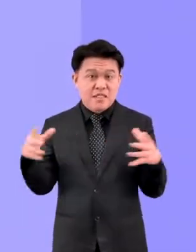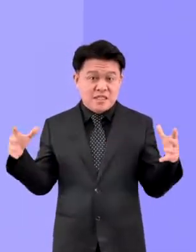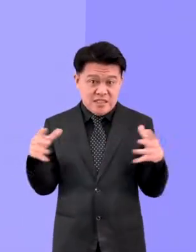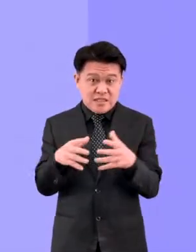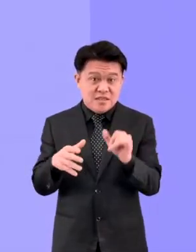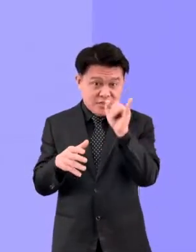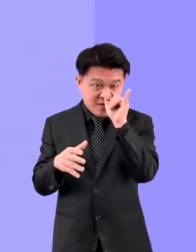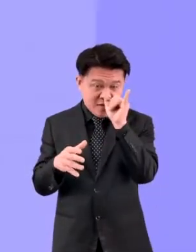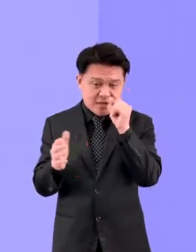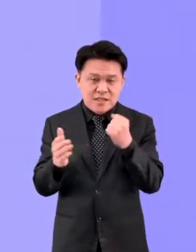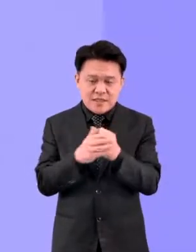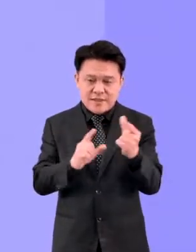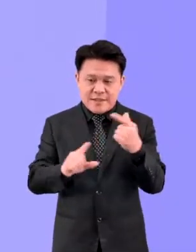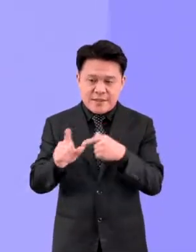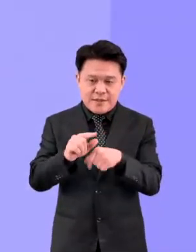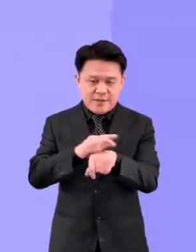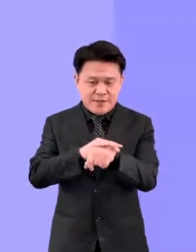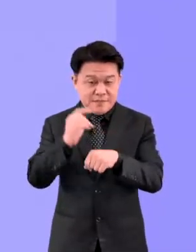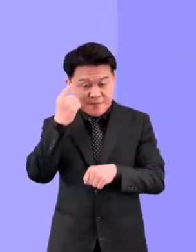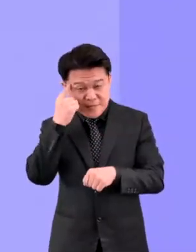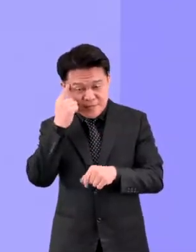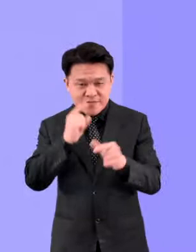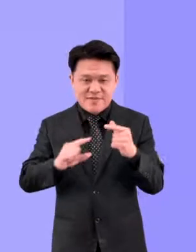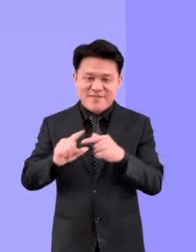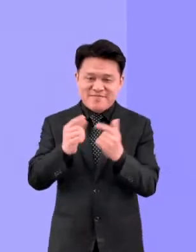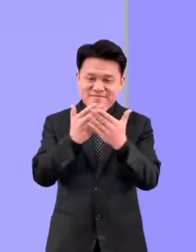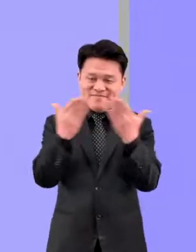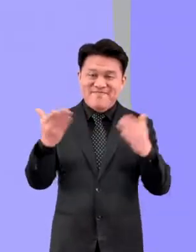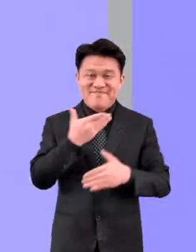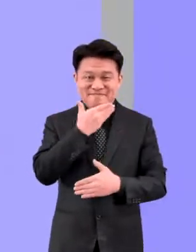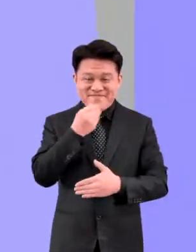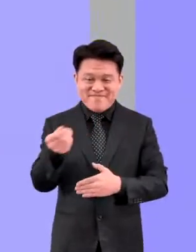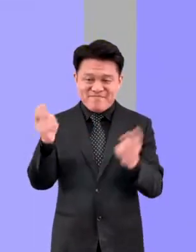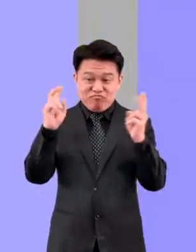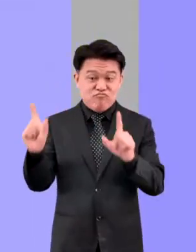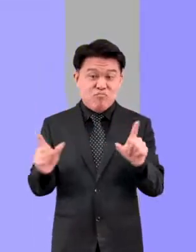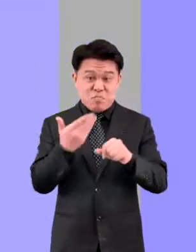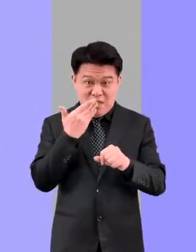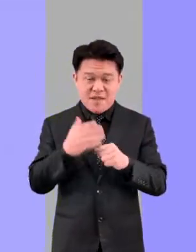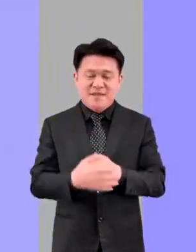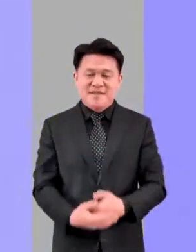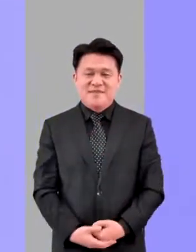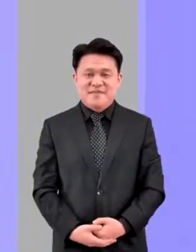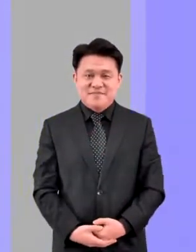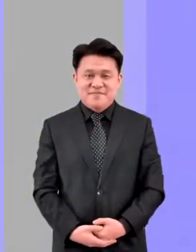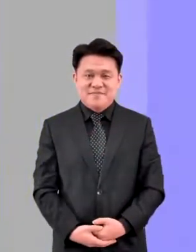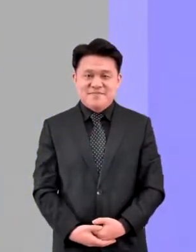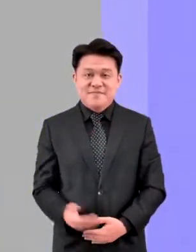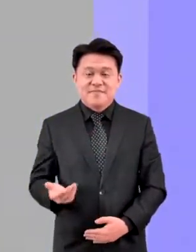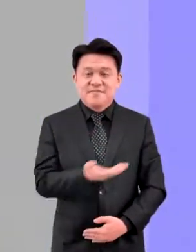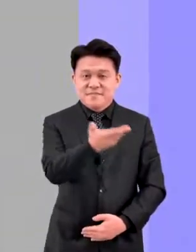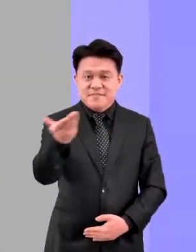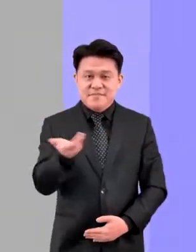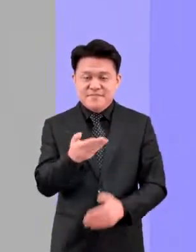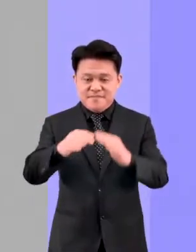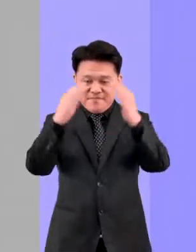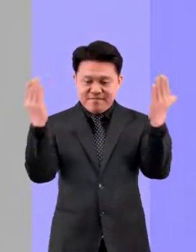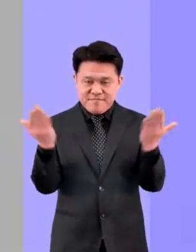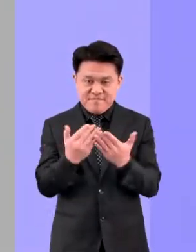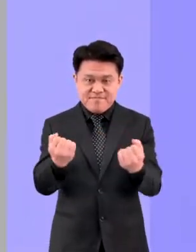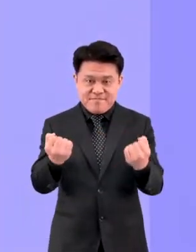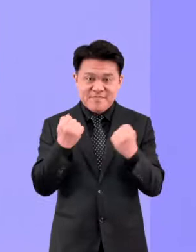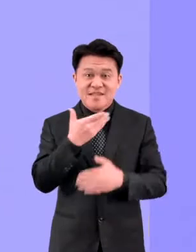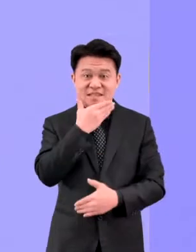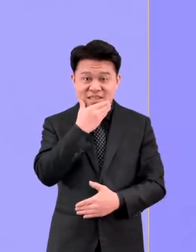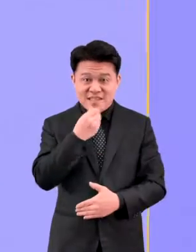사람들이 모여서 일하는 곳이니 조금 더 신경 쓴다면 더욱 밝고 행복한 직장이 될 것 같습니다.